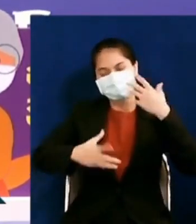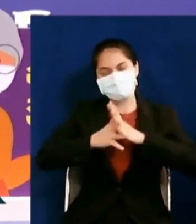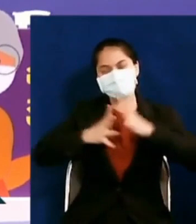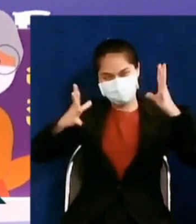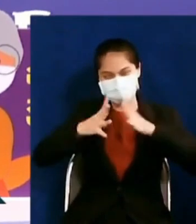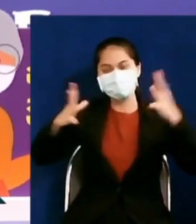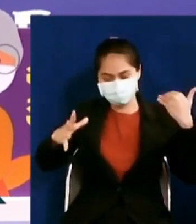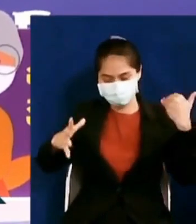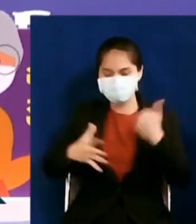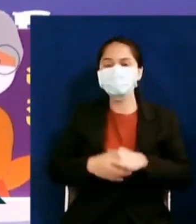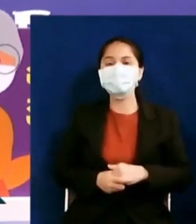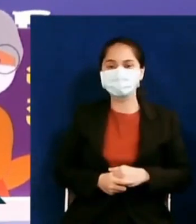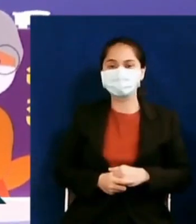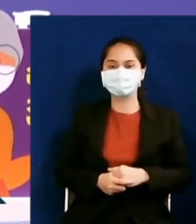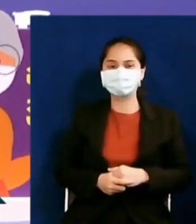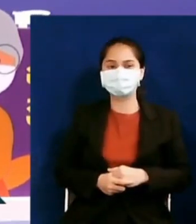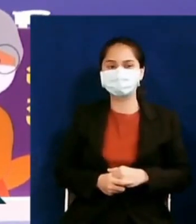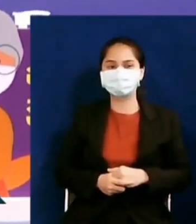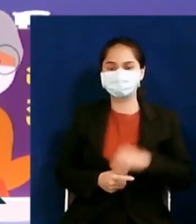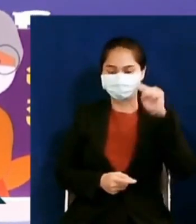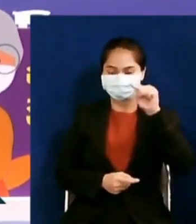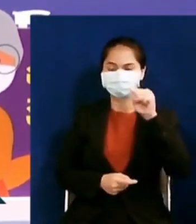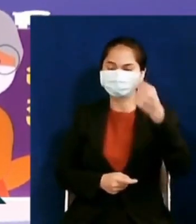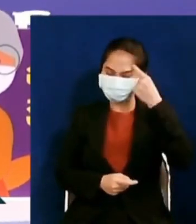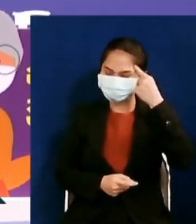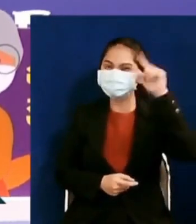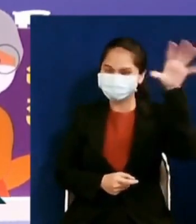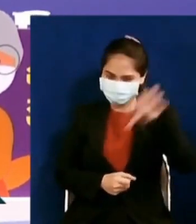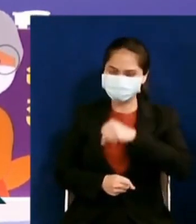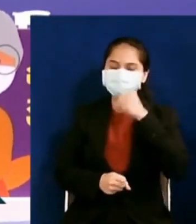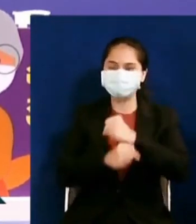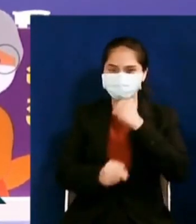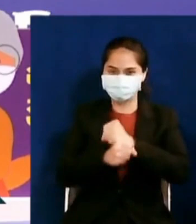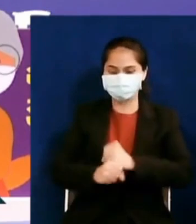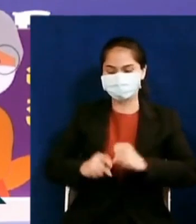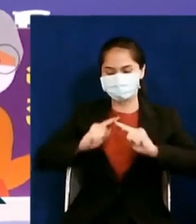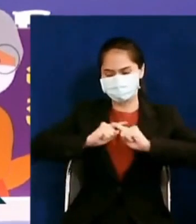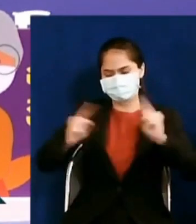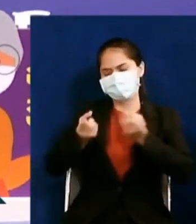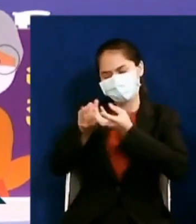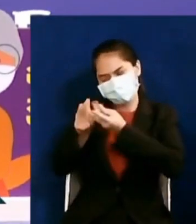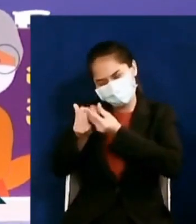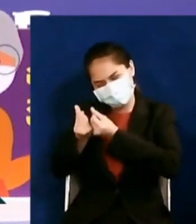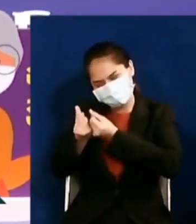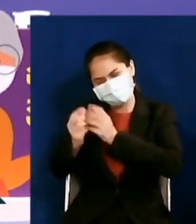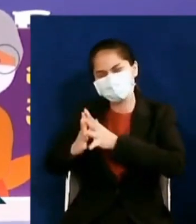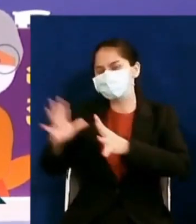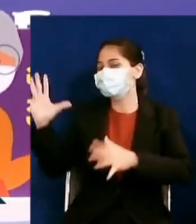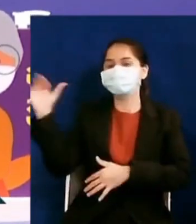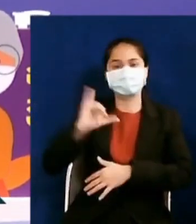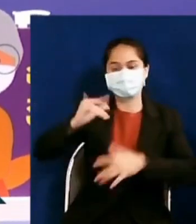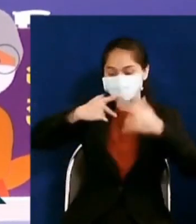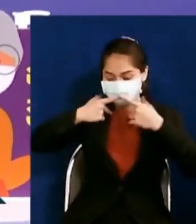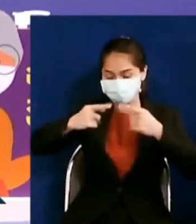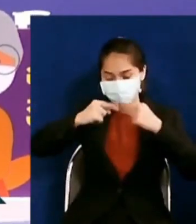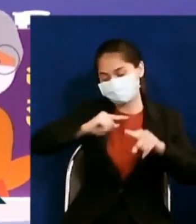ะกรมวิทยาศาสตร์เนี่ยบอกเลยว่าห้องแลบที่ผ่านการรับรองจากกรมวิทย์ในการตรวจหาเชื้อแล้วจะบอกว่าเป็นหรือไม่เป็น